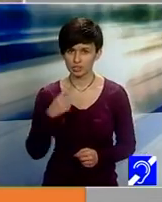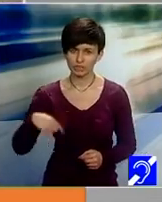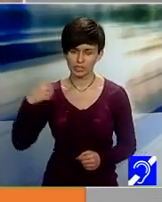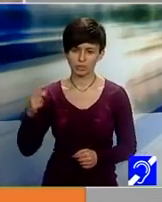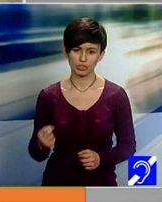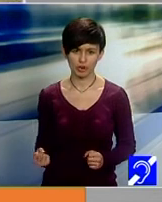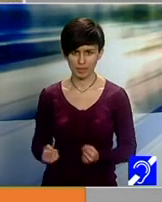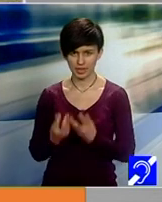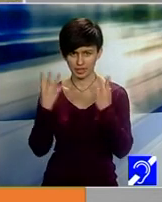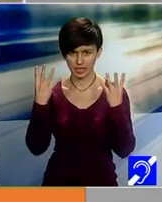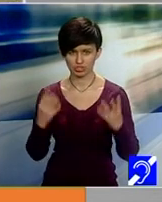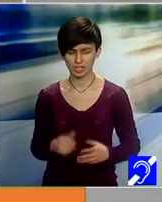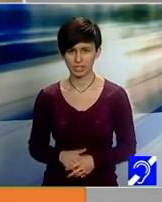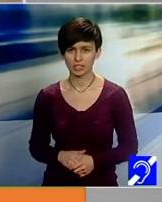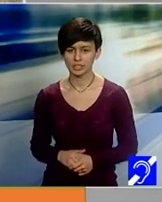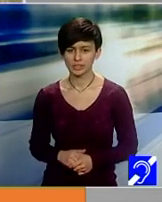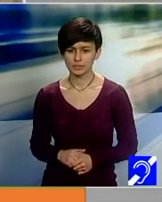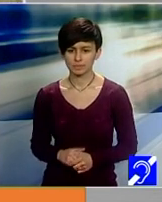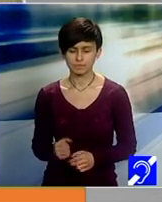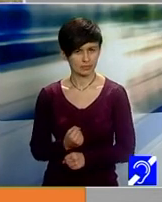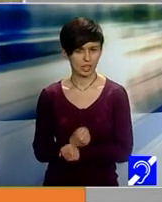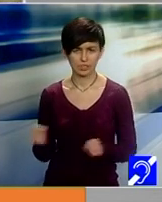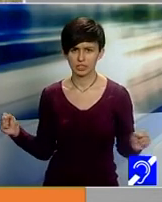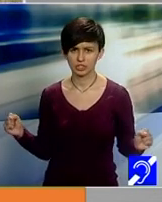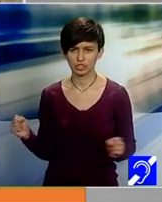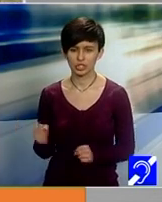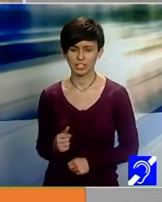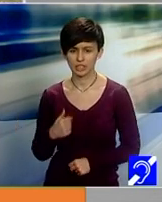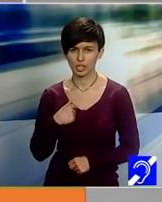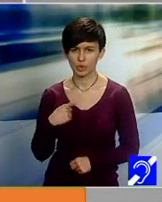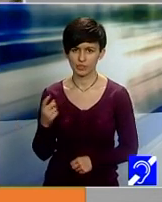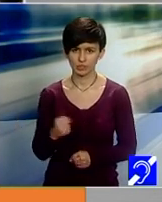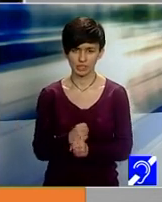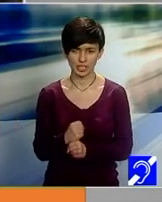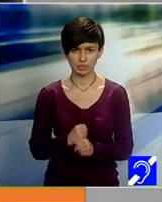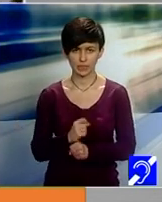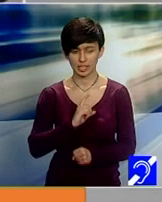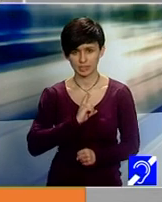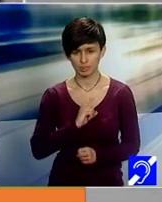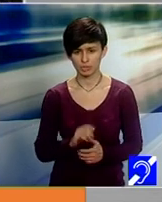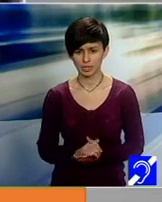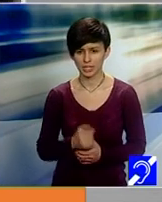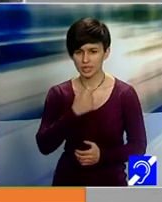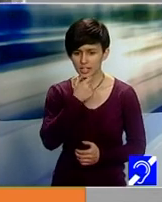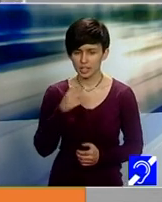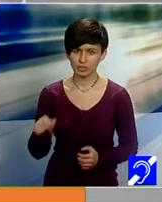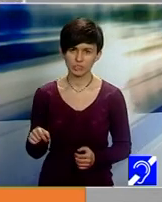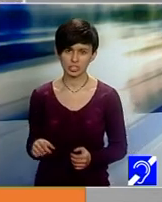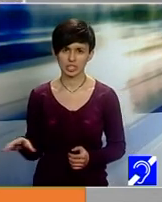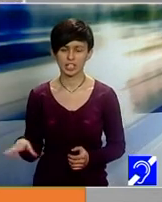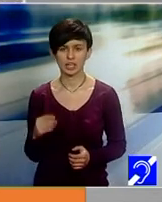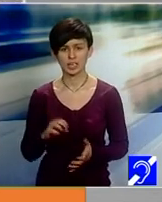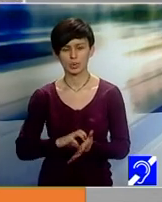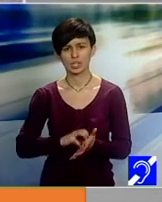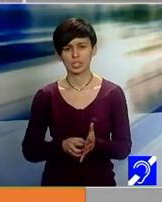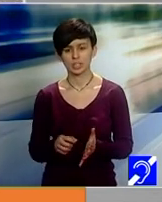Să știți, niciodată. Eu am pus din propria experiență. Eu anul ăsta, dacă iau sămânța din roșia mea, cea